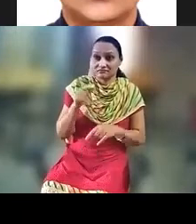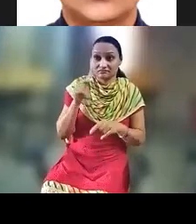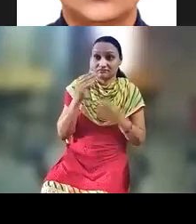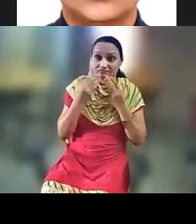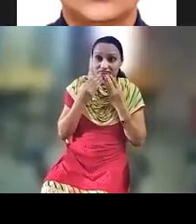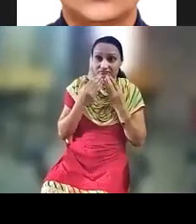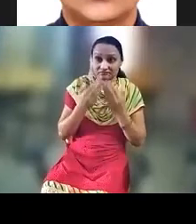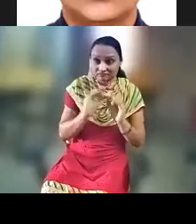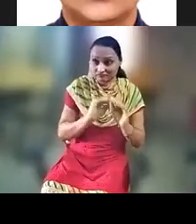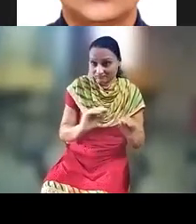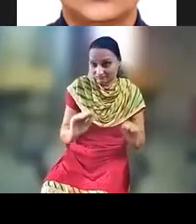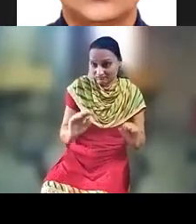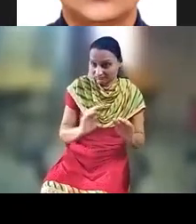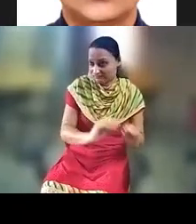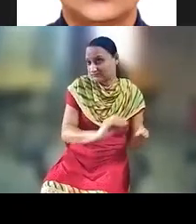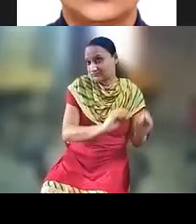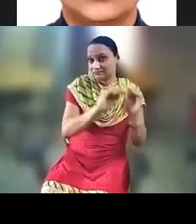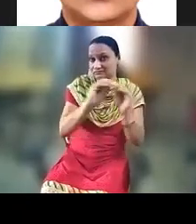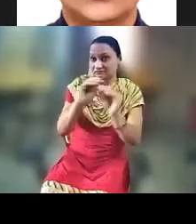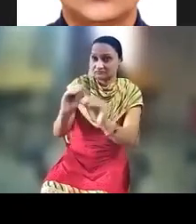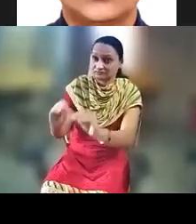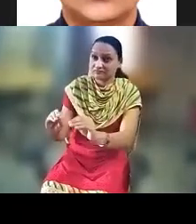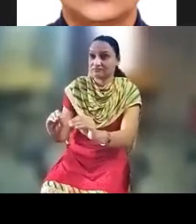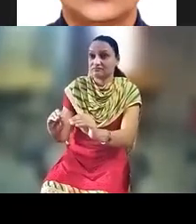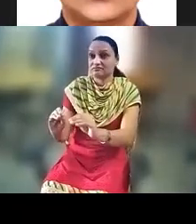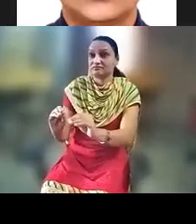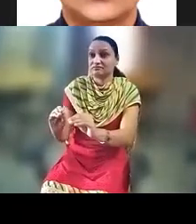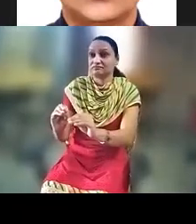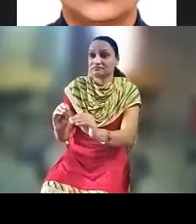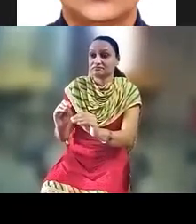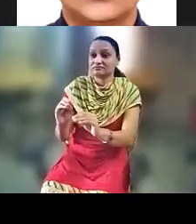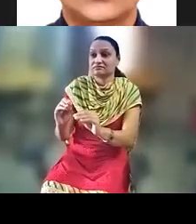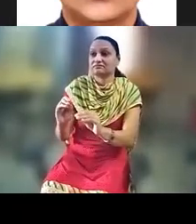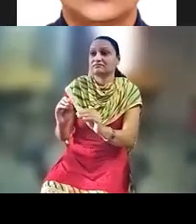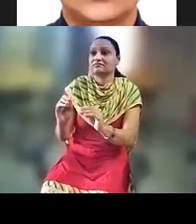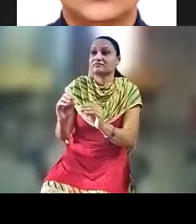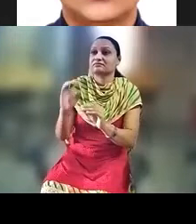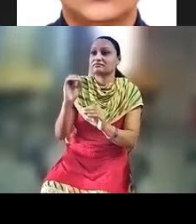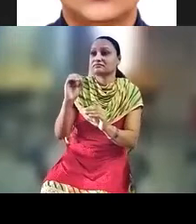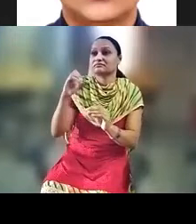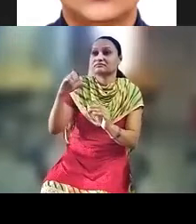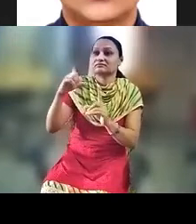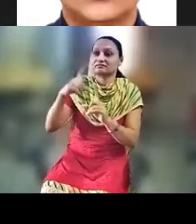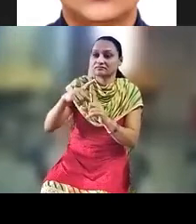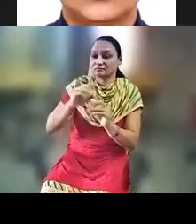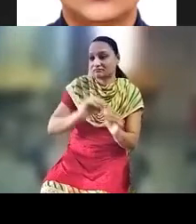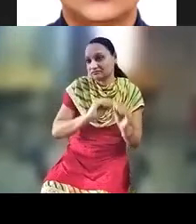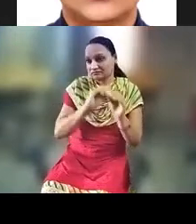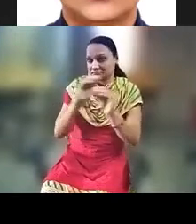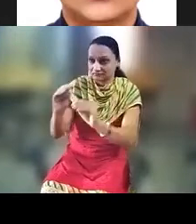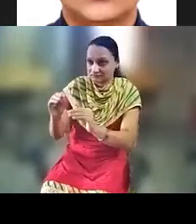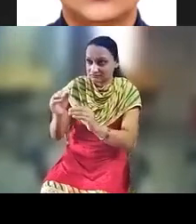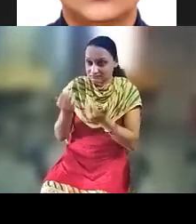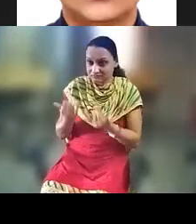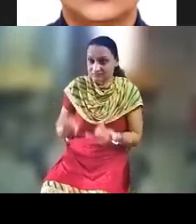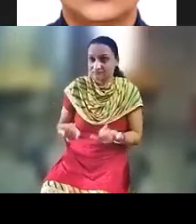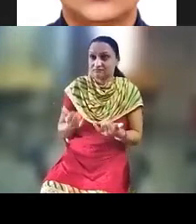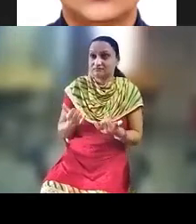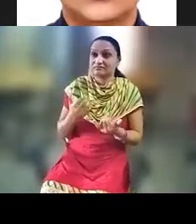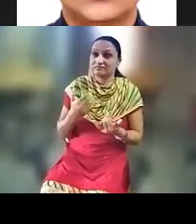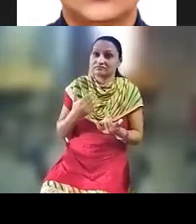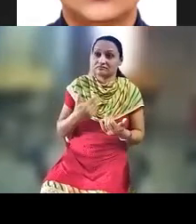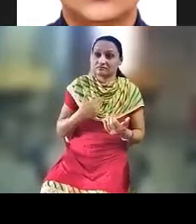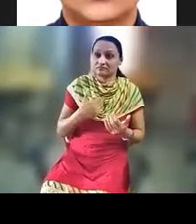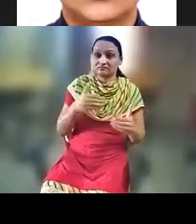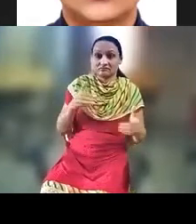है सेकेंड वेव के बाद, अब वो भी अभी अक्टूबर नवंबर से। तो जैसे मेरी क्लिनिक में जो बच्चे आते हैं उसमें से बहुत सारे अब